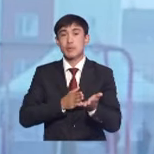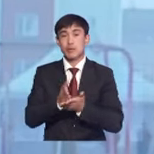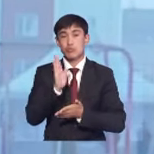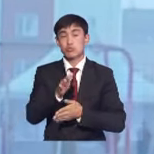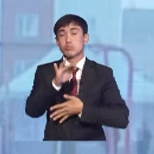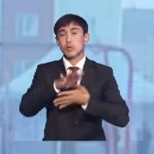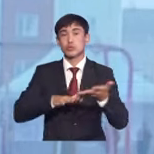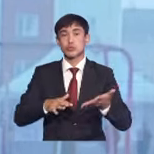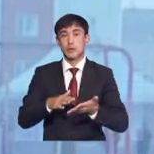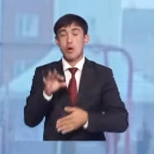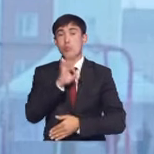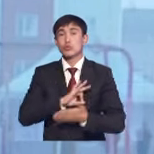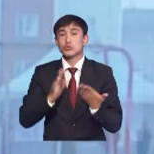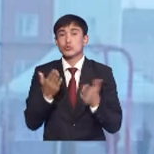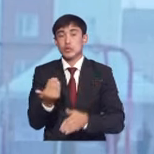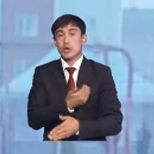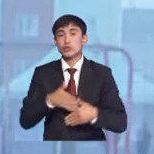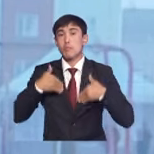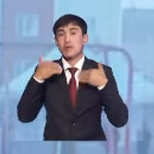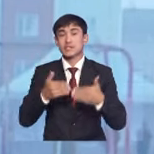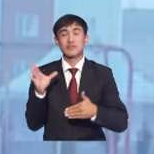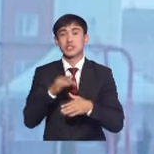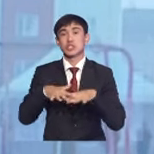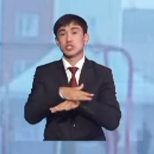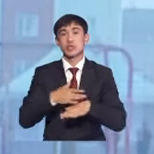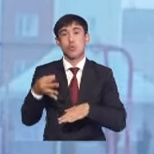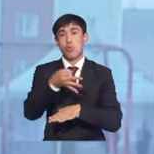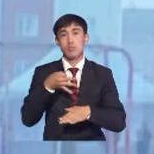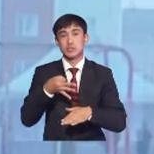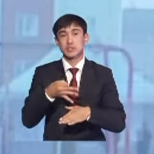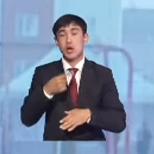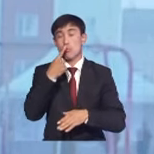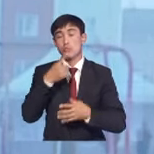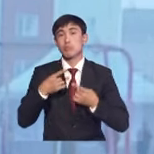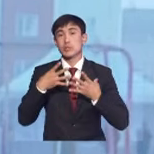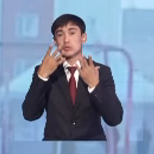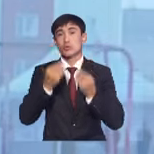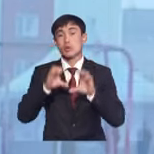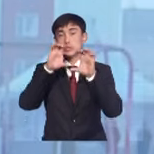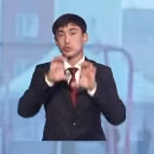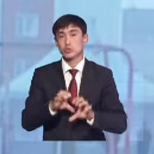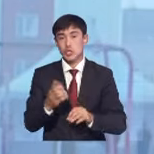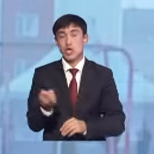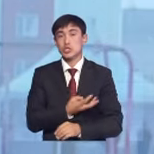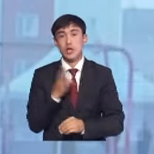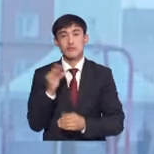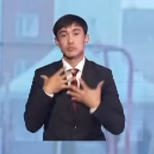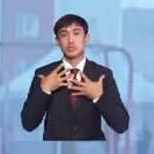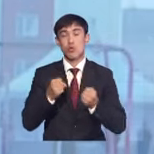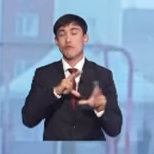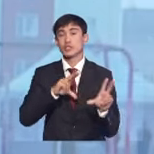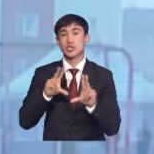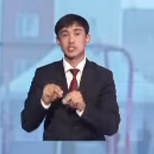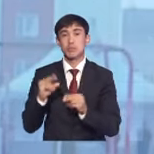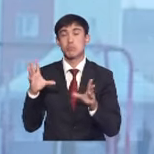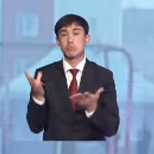будет продолжена. Пользуясь случаем, хочу поздравить всех жителей нашей области с предстоящим Днем Конституции. Желаю всем здоровья, счастья